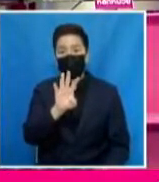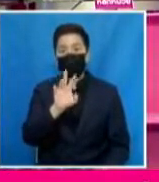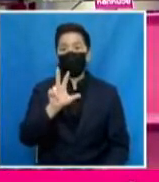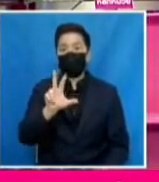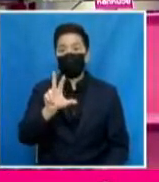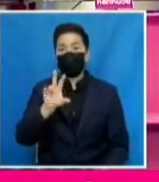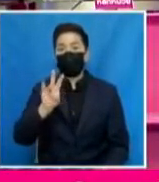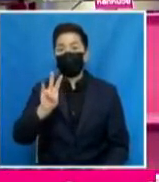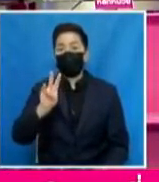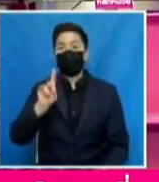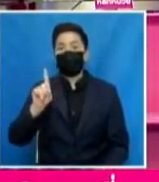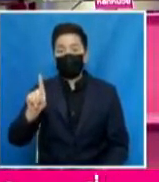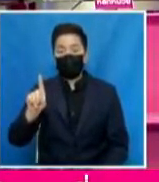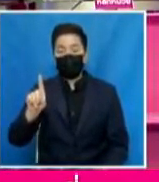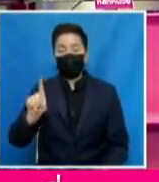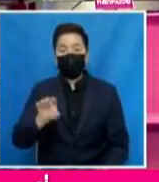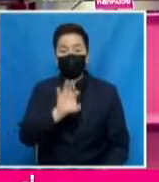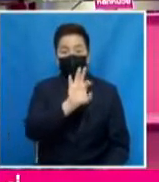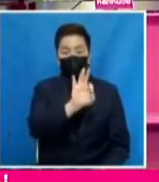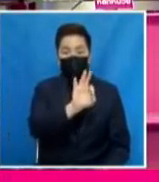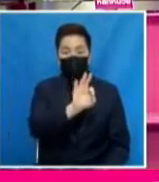9404371